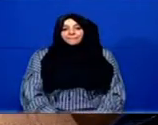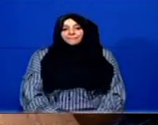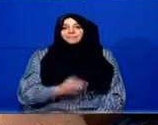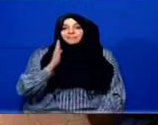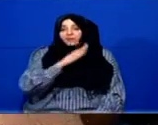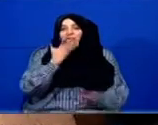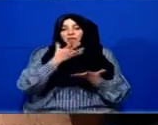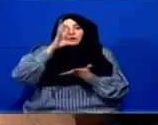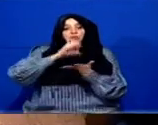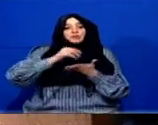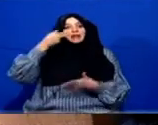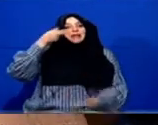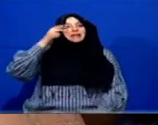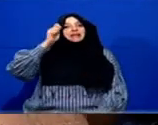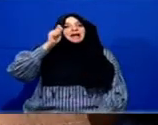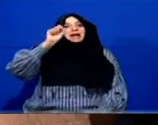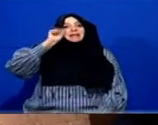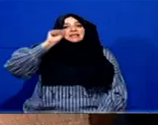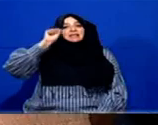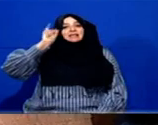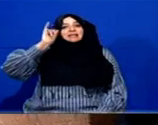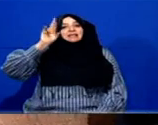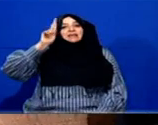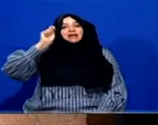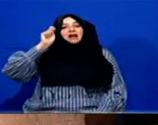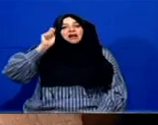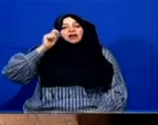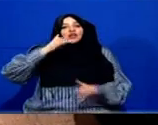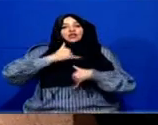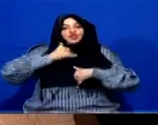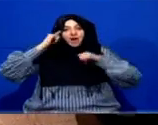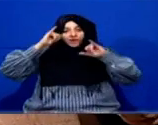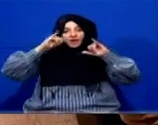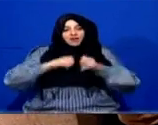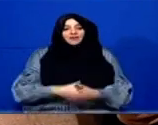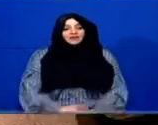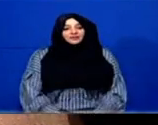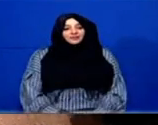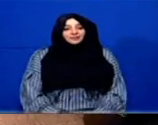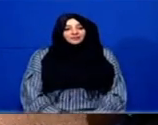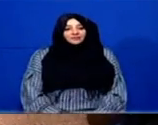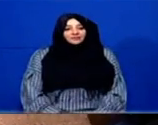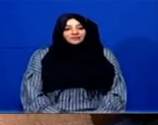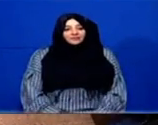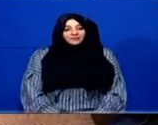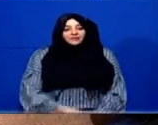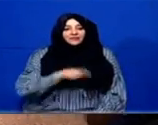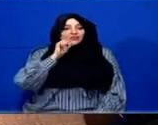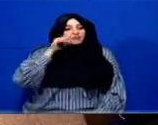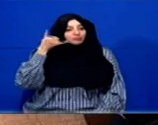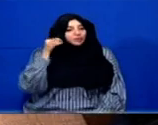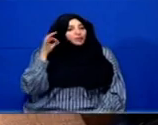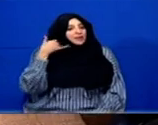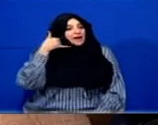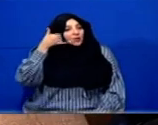الى نصيره من الجلفه يصير نعم الو نعم يا نصيره مرحبا